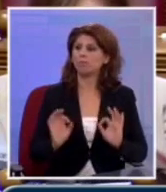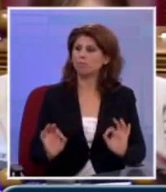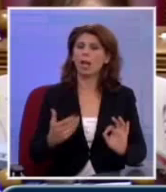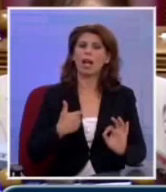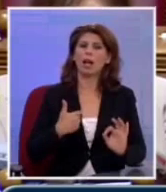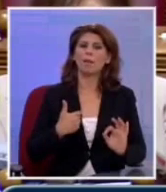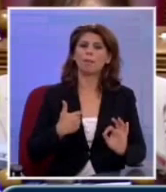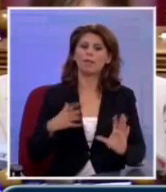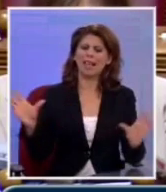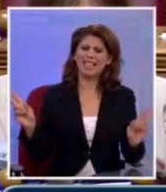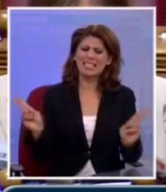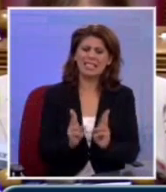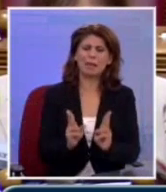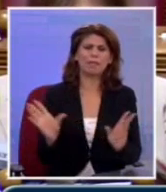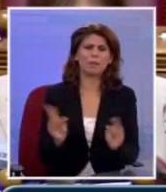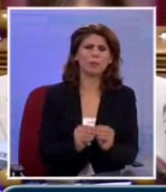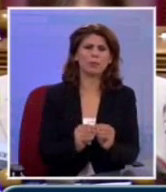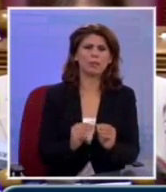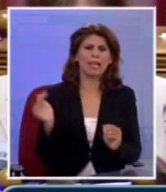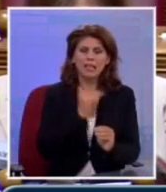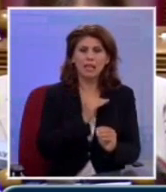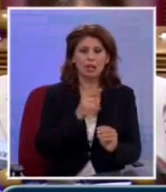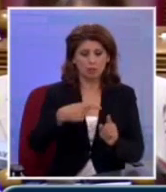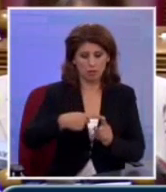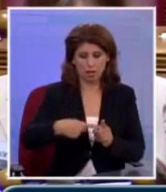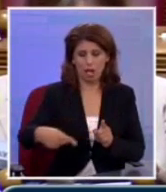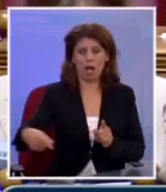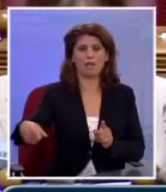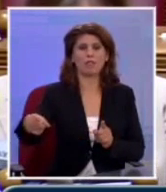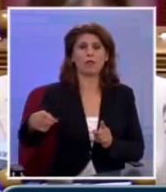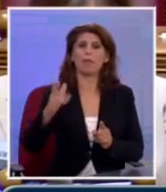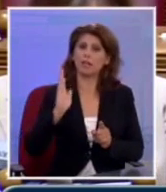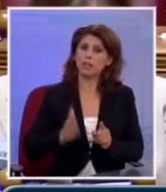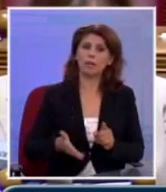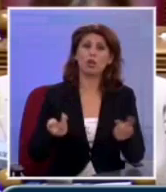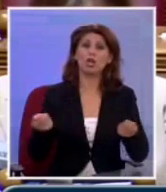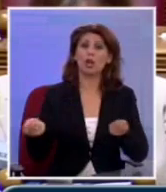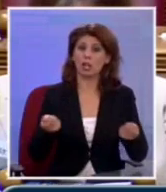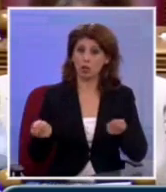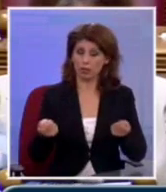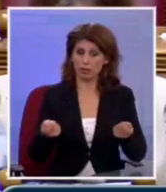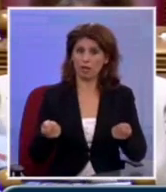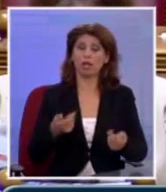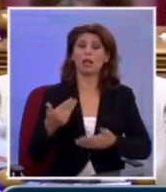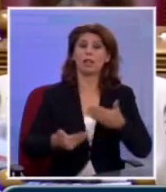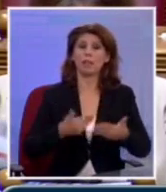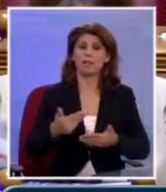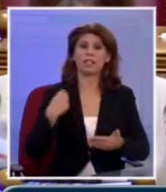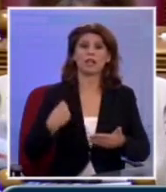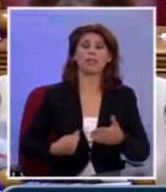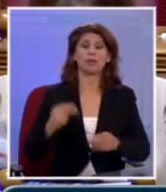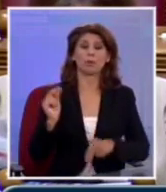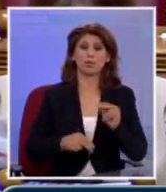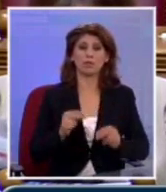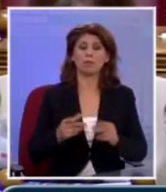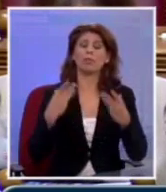φροντίσουμε να συντιμηθούν, ούτως ώστε στην ερχόμενη εβδομάδα να μπορέσει να οργανωθεί η διαδικασία του δημοψηφίσματος